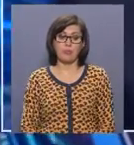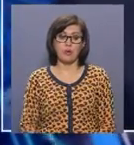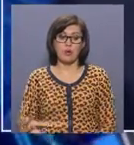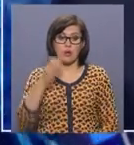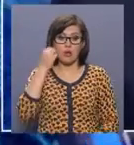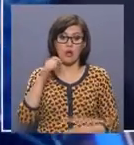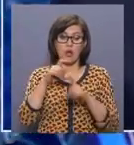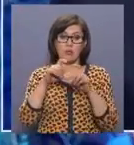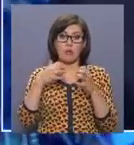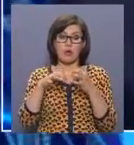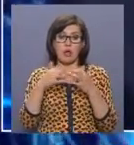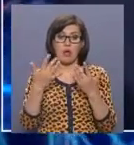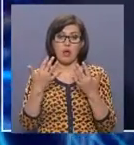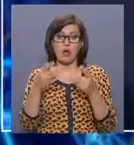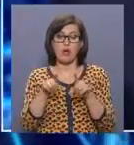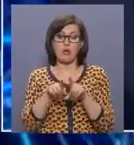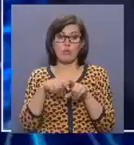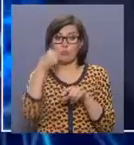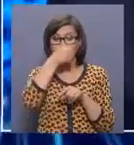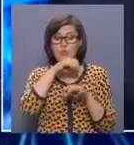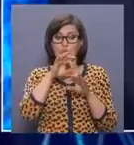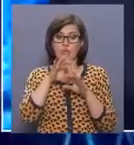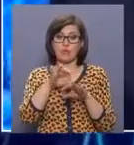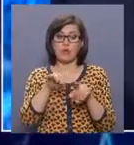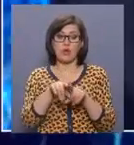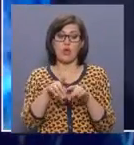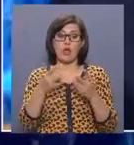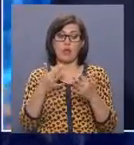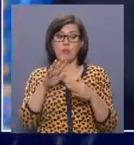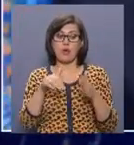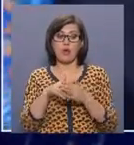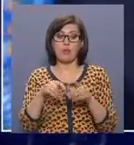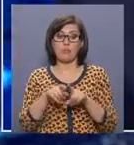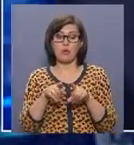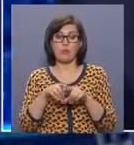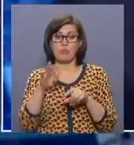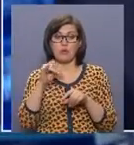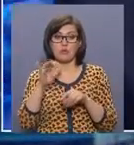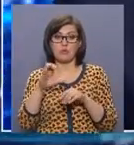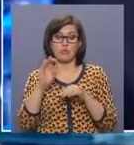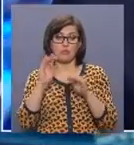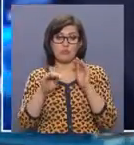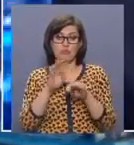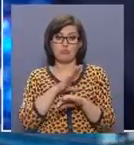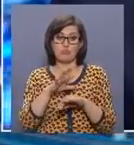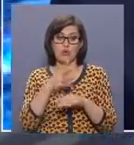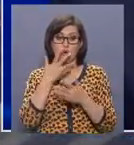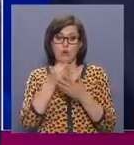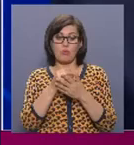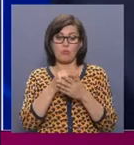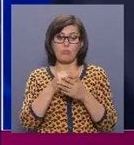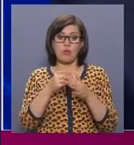Ескі нысандар арада қанша жыл өтсе де, неліктен осы күнге дейін пандус салмағанын өз